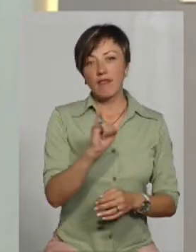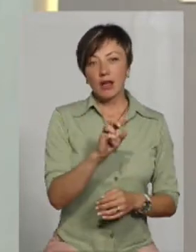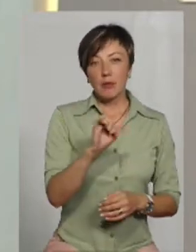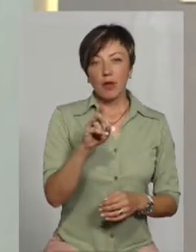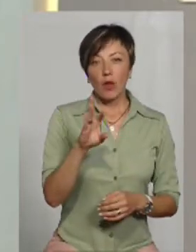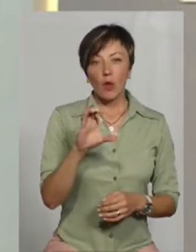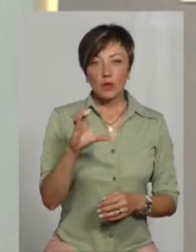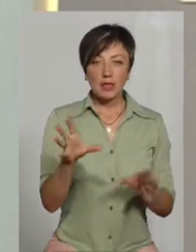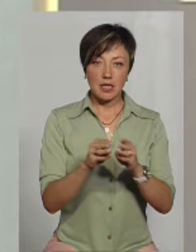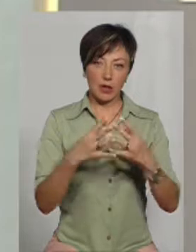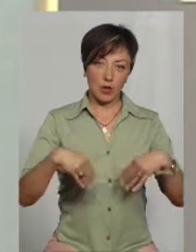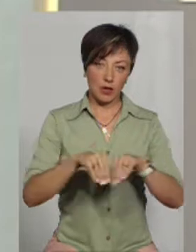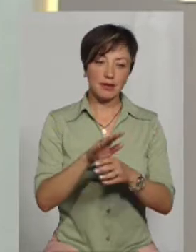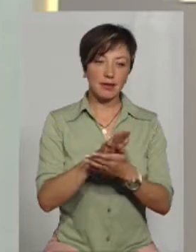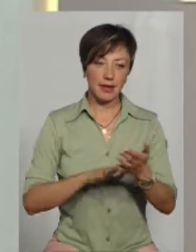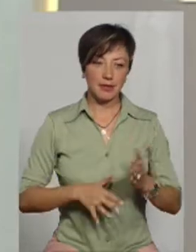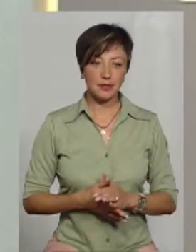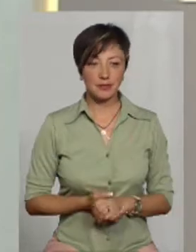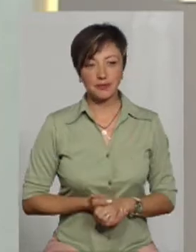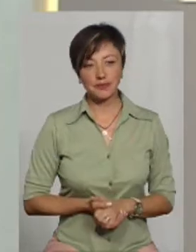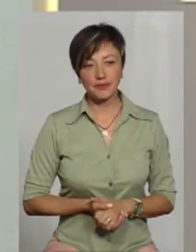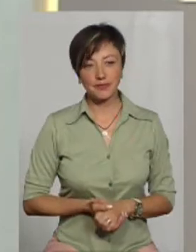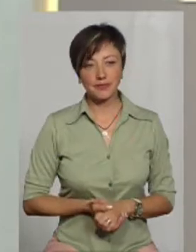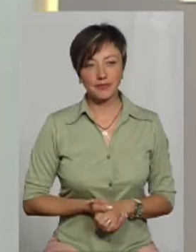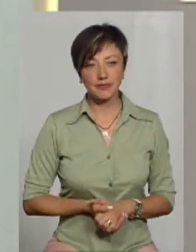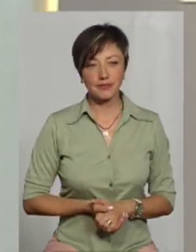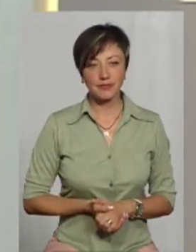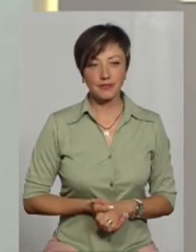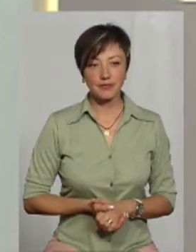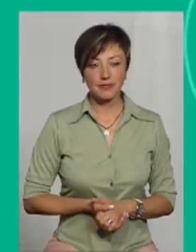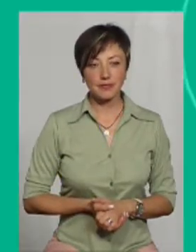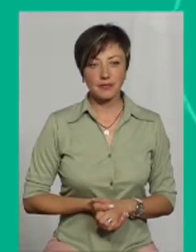Іванна Білоус з родиною. Світлана Поробок там була і знає більше. Дивімося.